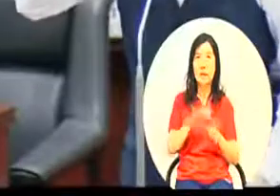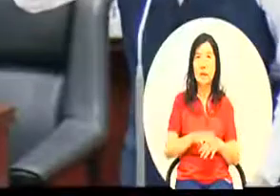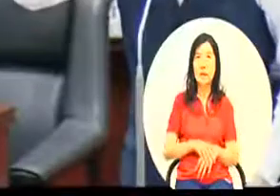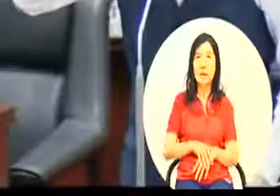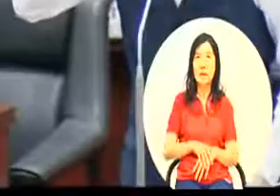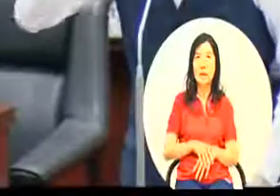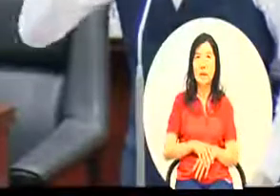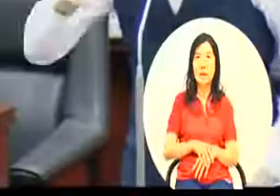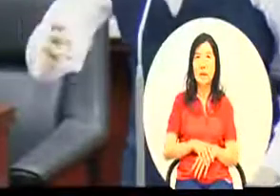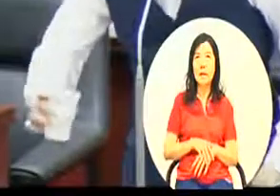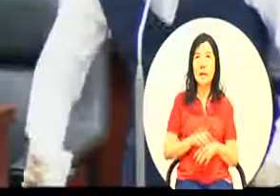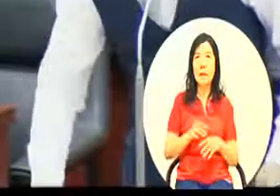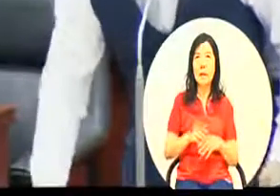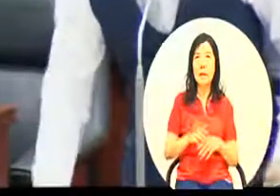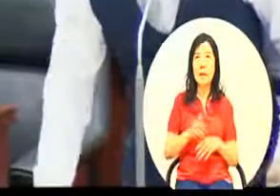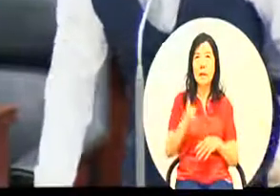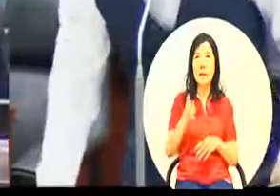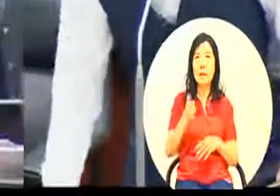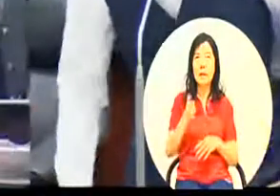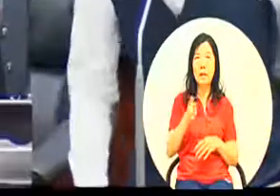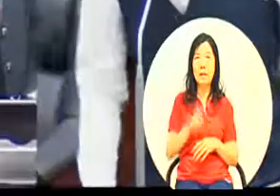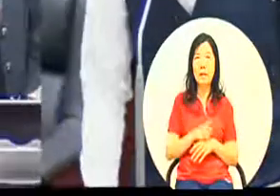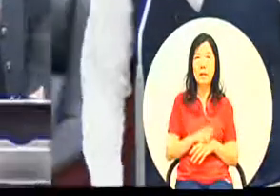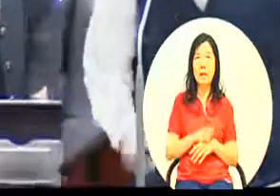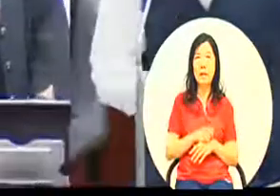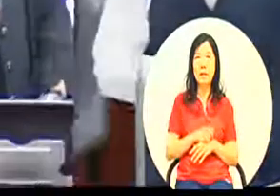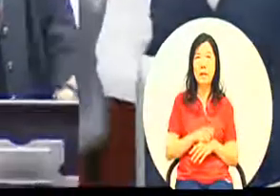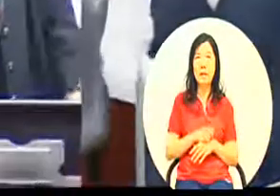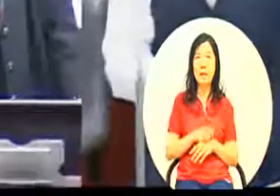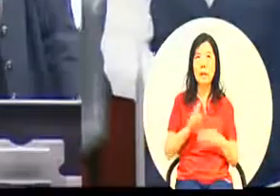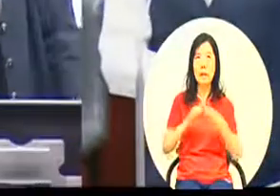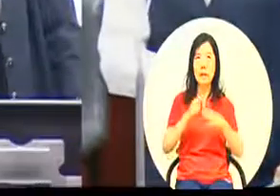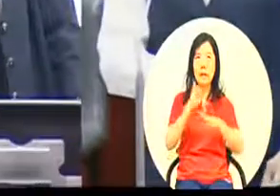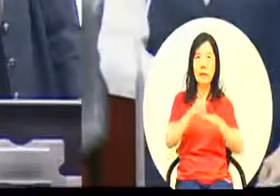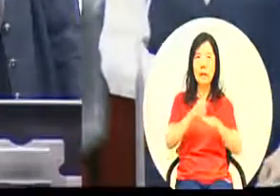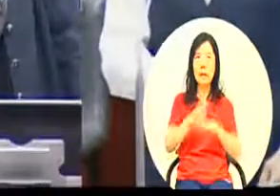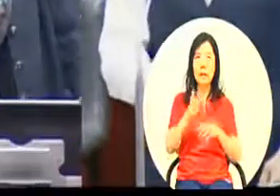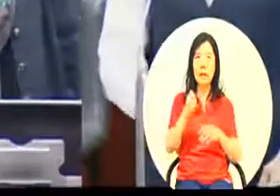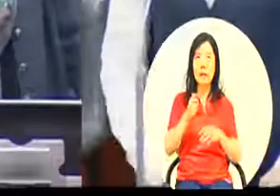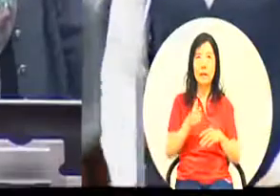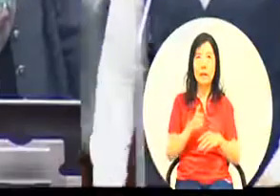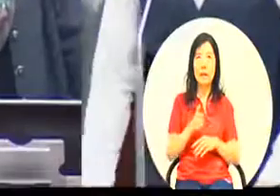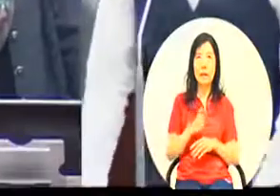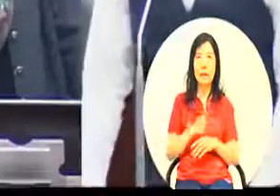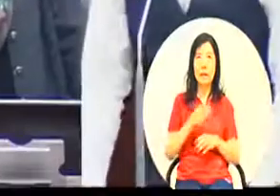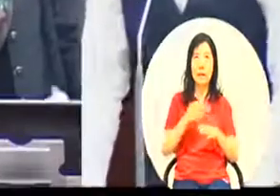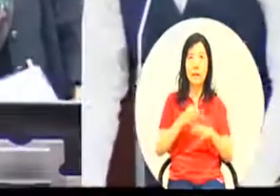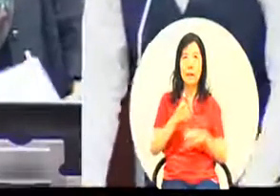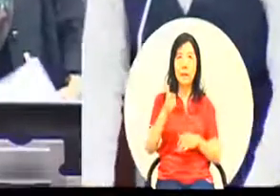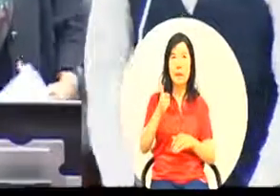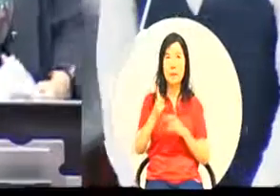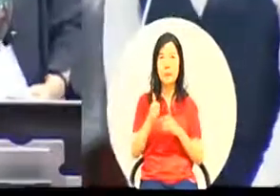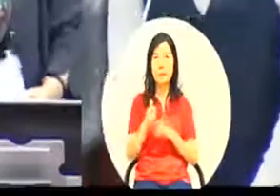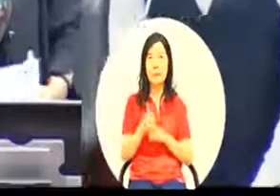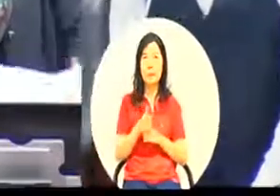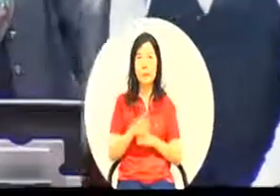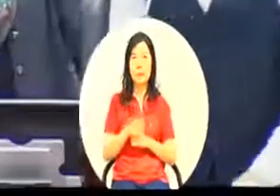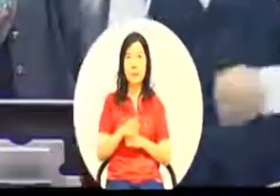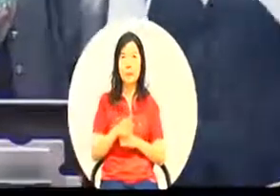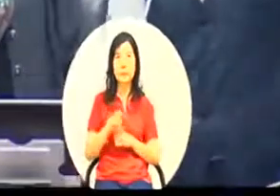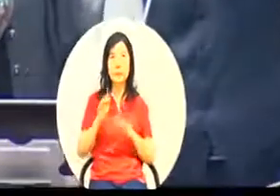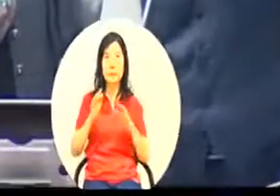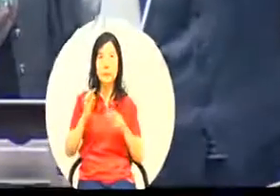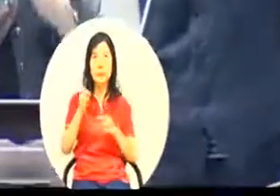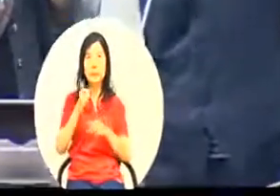谢谢。嗯，市长。 谢谢，谢谢主席，谢谢罗议员。那罗议员今